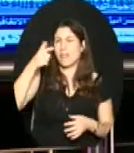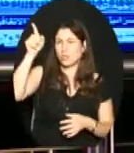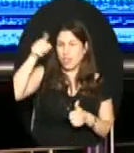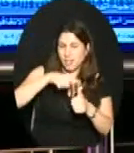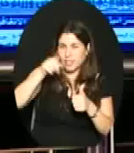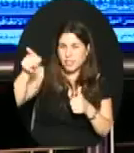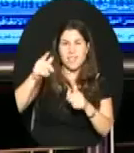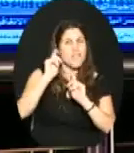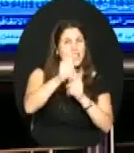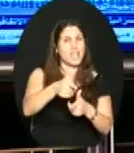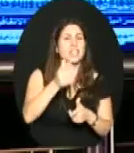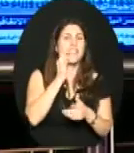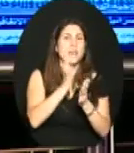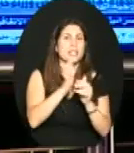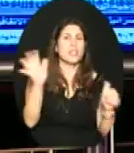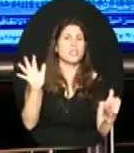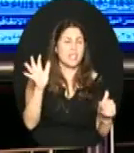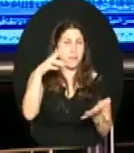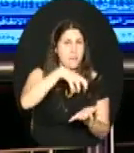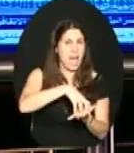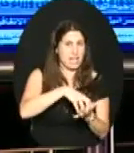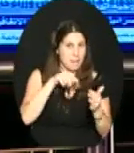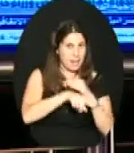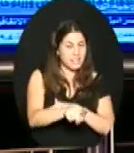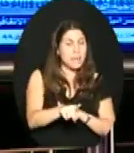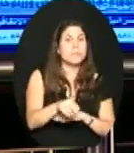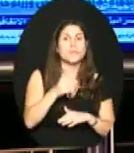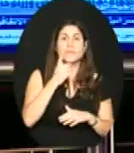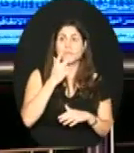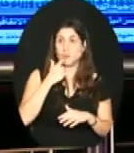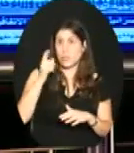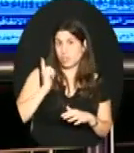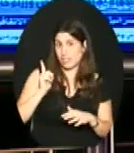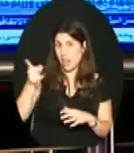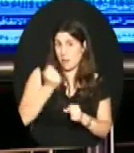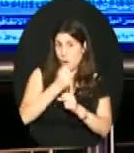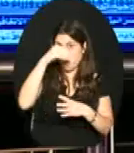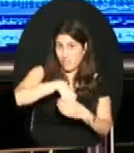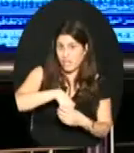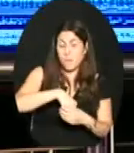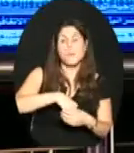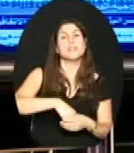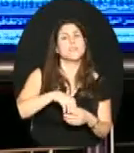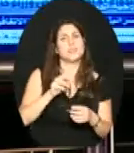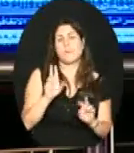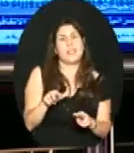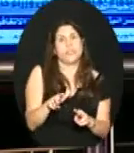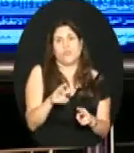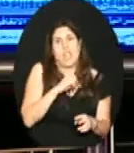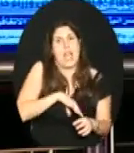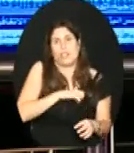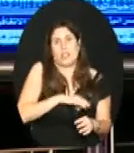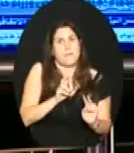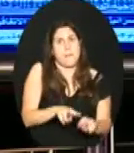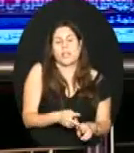באותו הנער בן 16 במחנה הפליטים. זאת אומרת, כאשר צהל פועל בפנים, מדובר בסיקור רגשני. כאשר